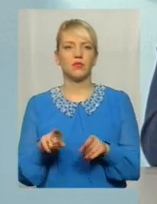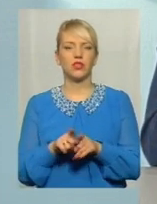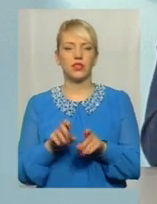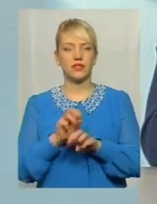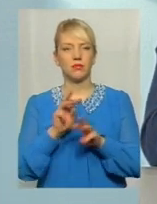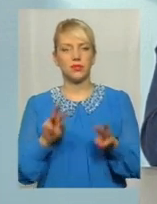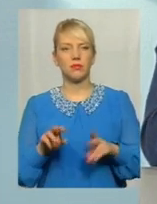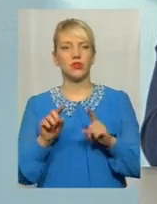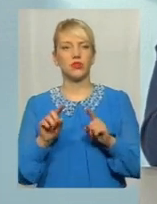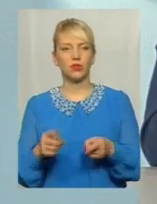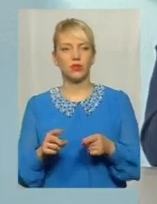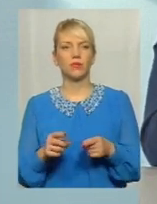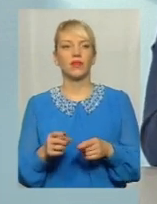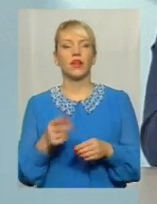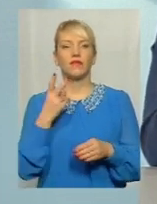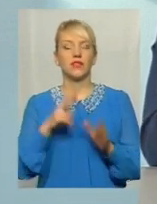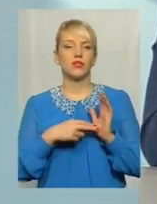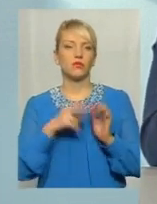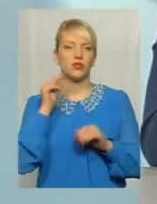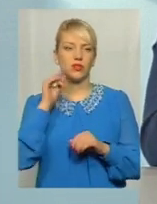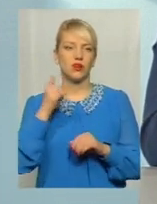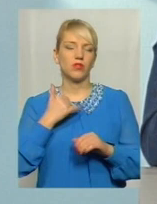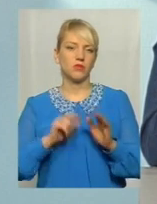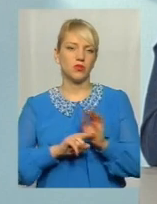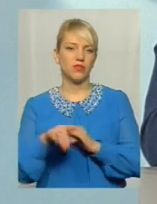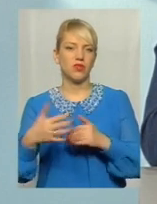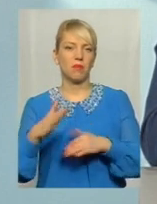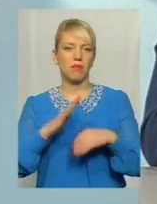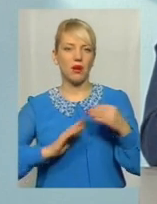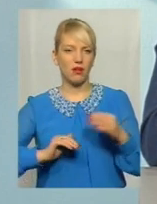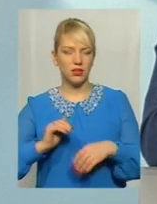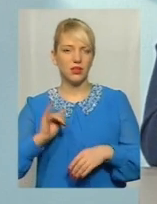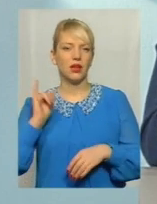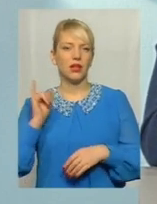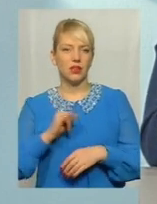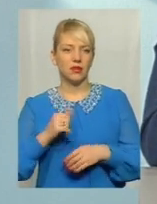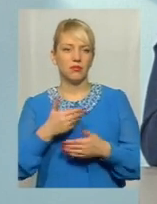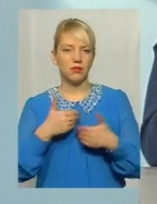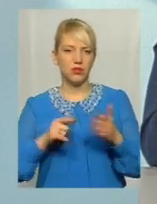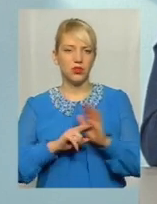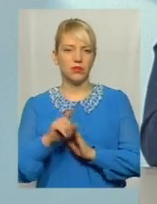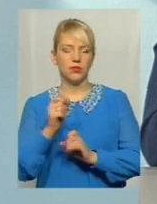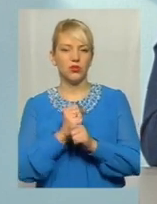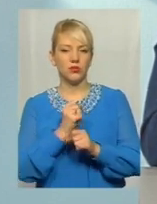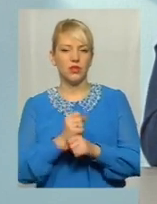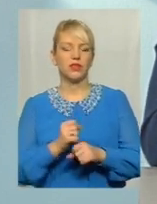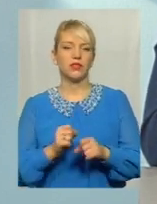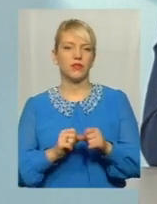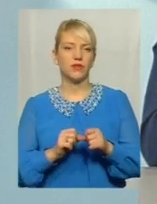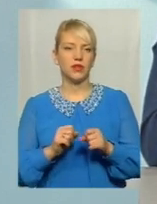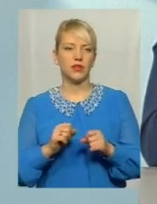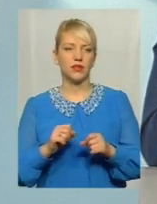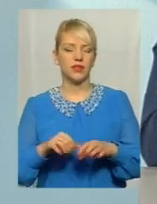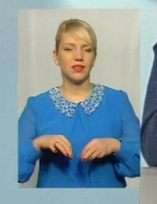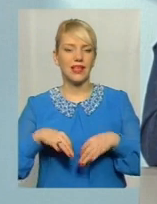забезпечили. Відповідно, з 27 числа в нас пішла практика. Ми запустили транспортну мережу